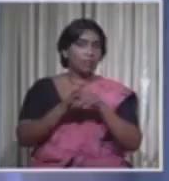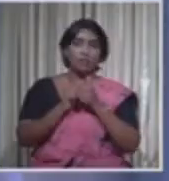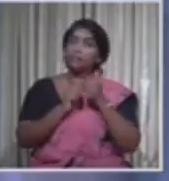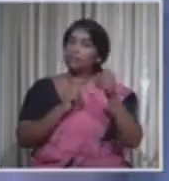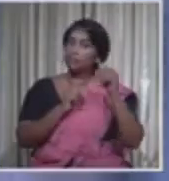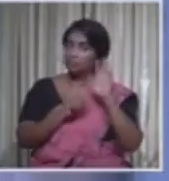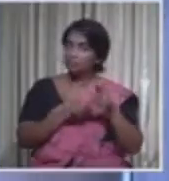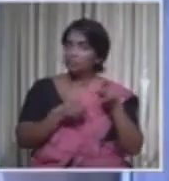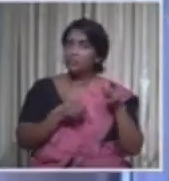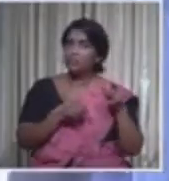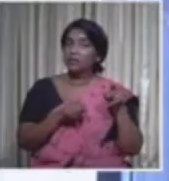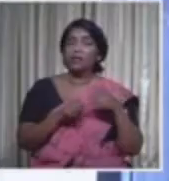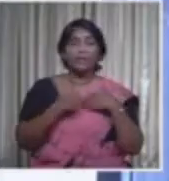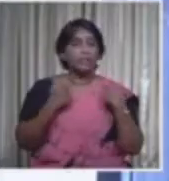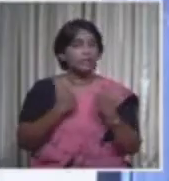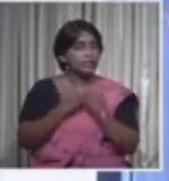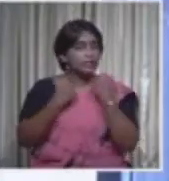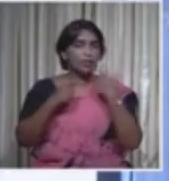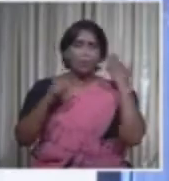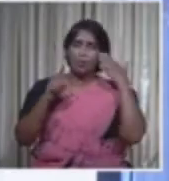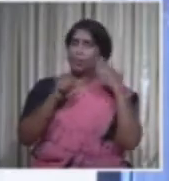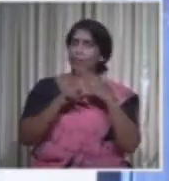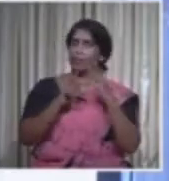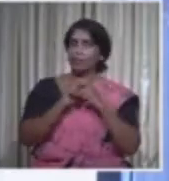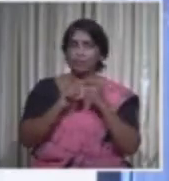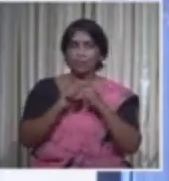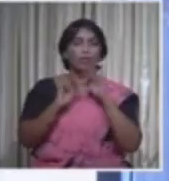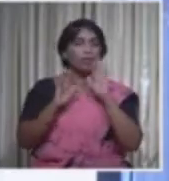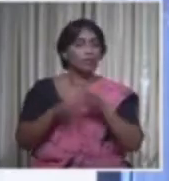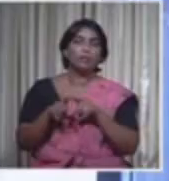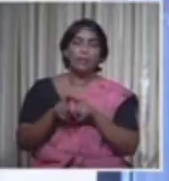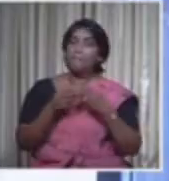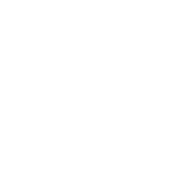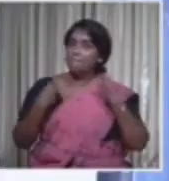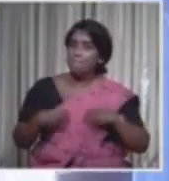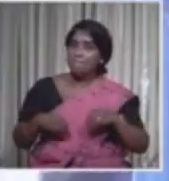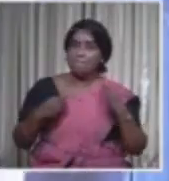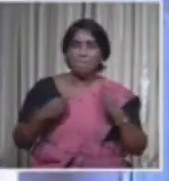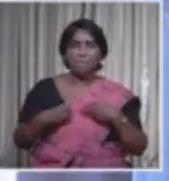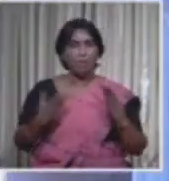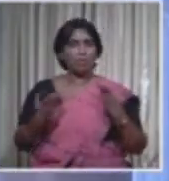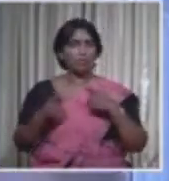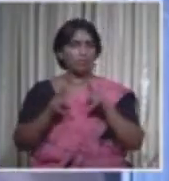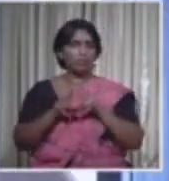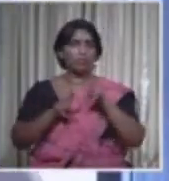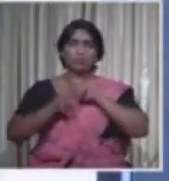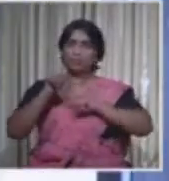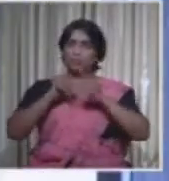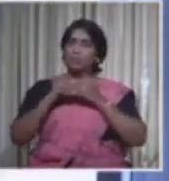இதில் வருகின்ற சவால்களும் அதனால் ஏற்படுகின்ற நட்டங்களையும் பற்றி நாங்கள் பேசி அதில் ஒரு நல்ல தீர்வு வரும் என்ற நம்பிக்கை இருக்கின்றது.